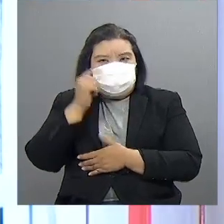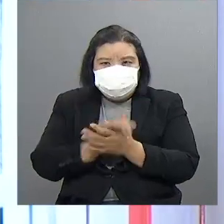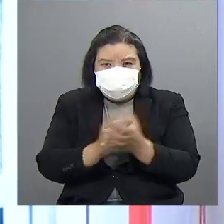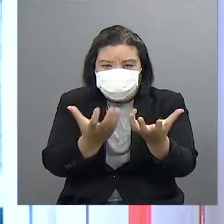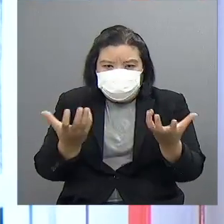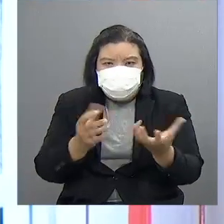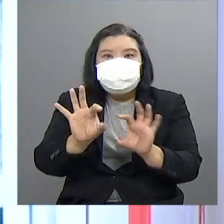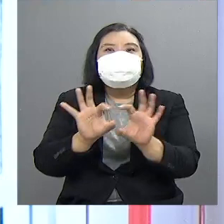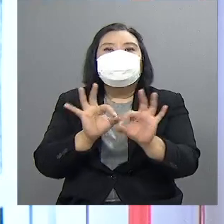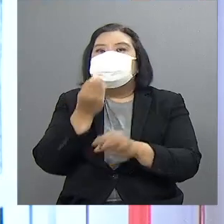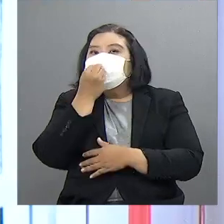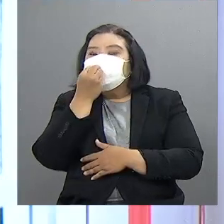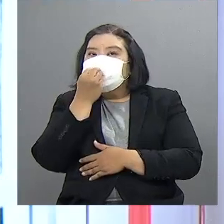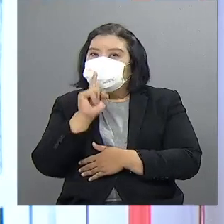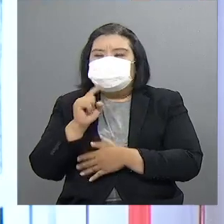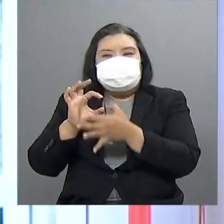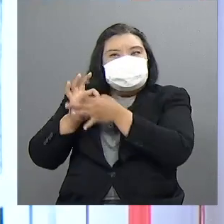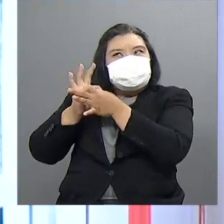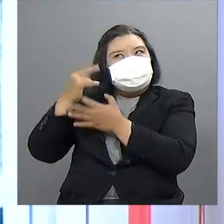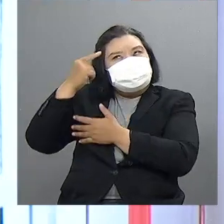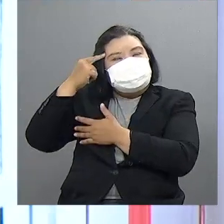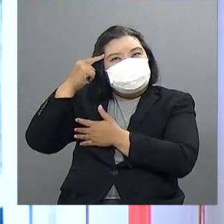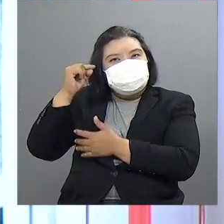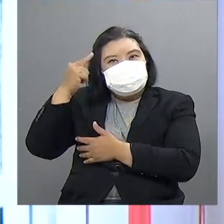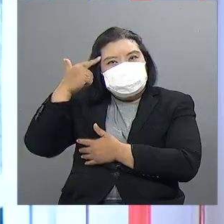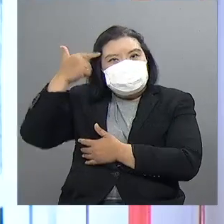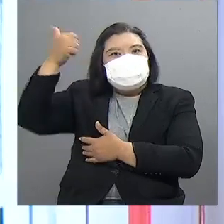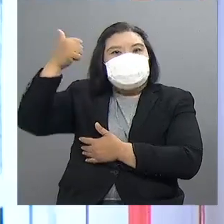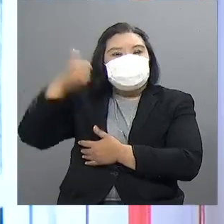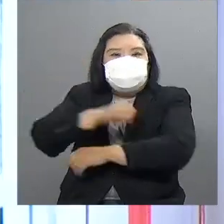ที่บำรุงสมองแล้วก็ออกกำลังกายอย่างสม่ำเสมอนะครับเพื่อให้สมองของเรานั้นยังทำงานได้ดีอยู่ครับ